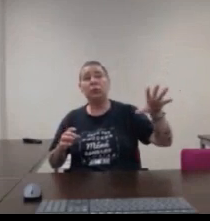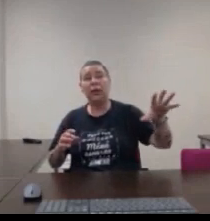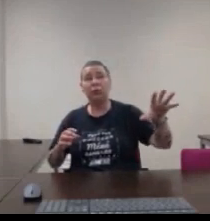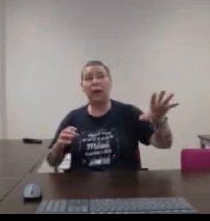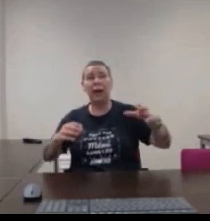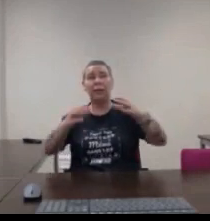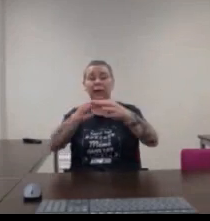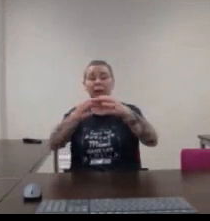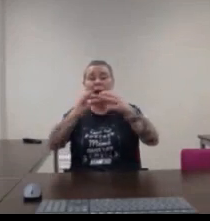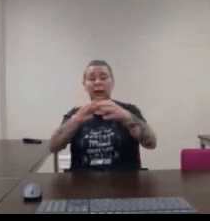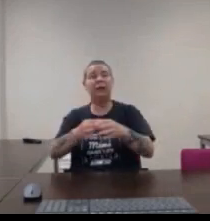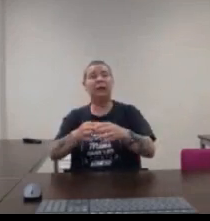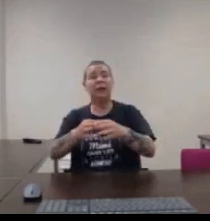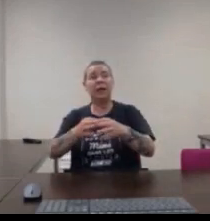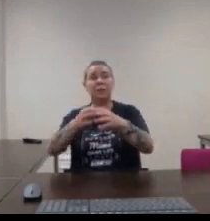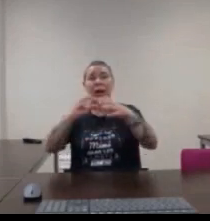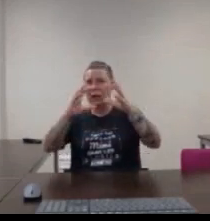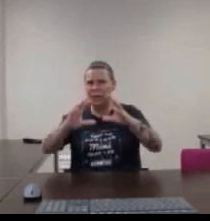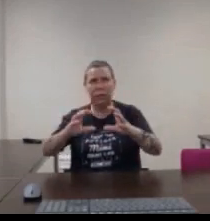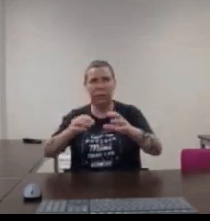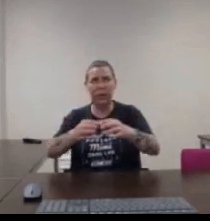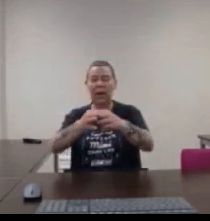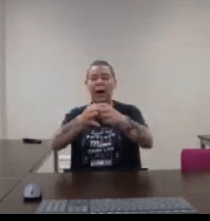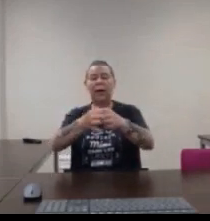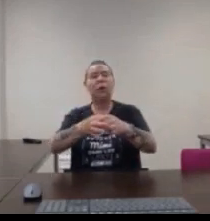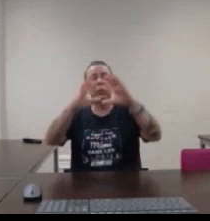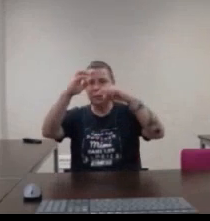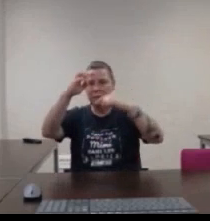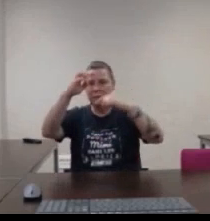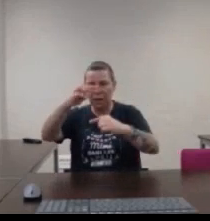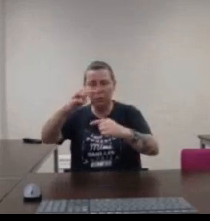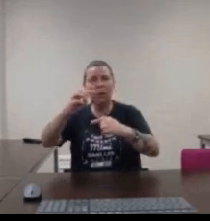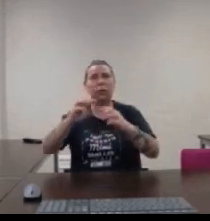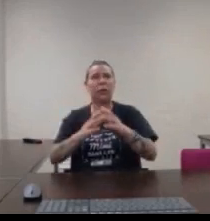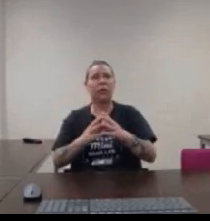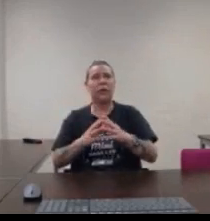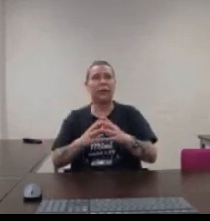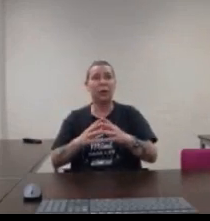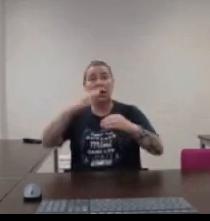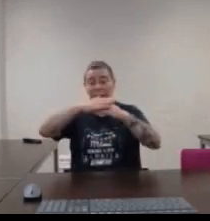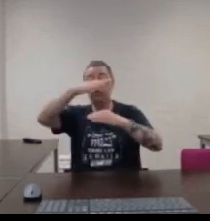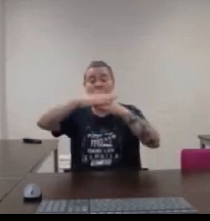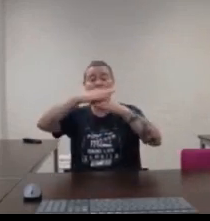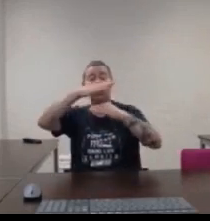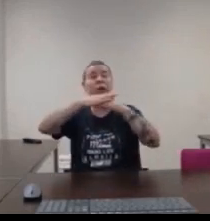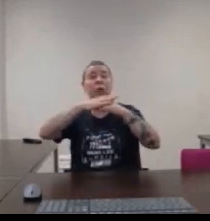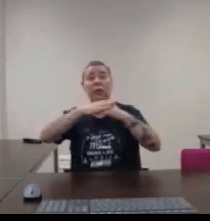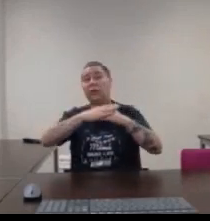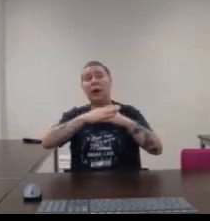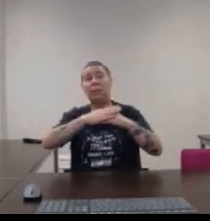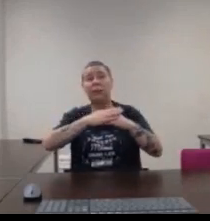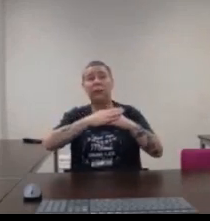sur une posture naturelle avec un disque intervertébral qui est bien centré, un noyau qui est bien au milieu entre les deux vertèbres et qui du coup joue son